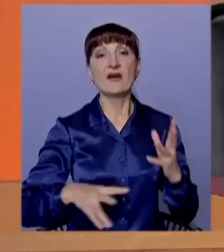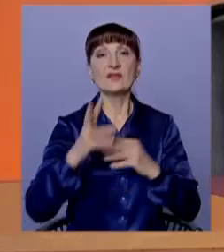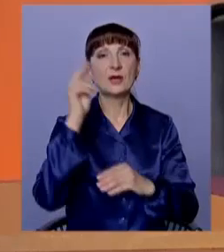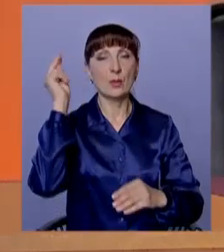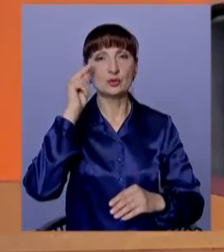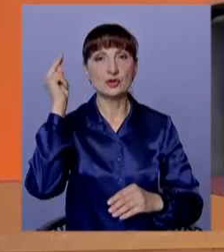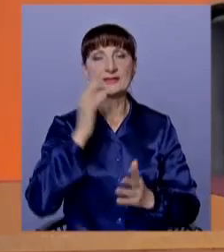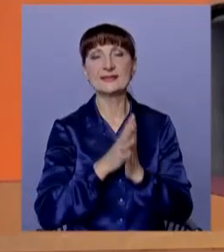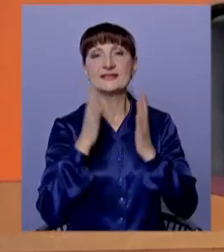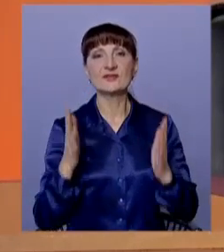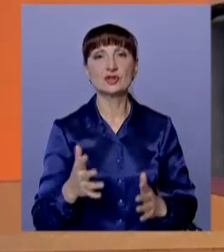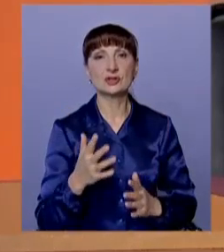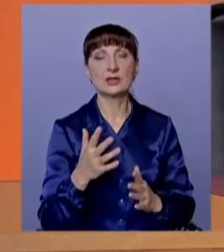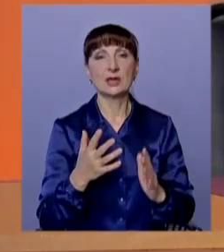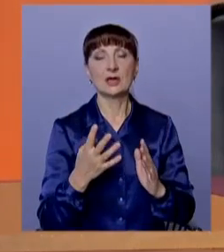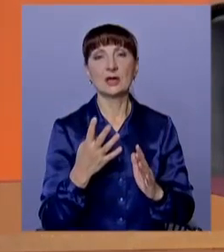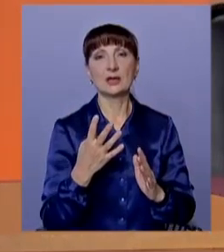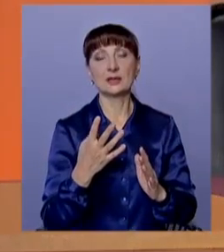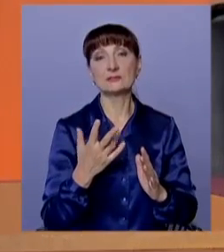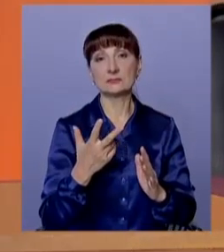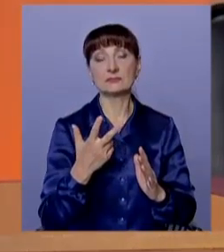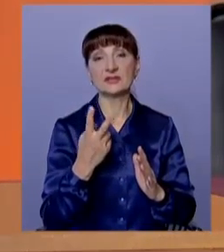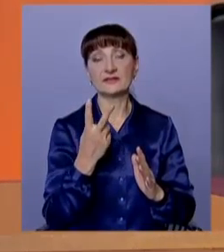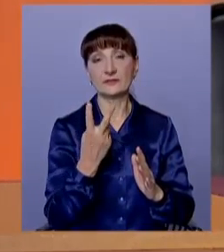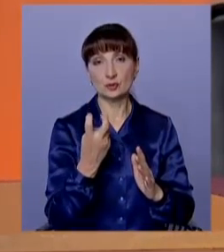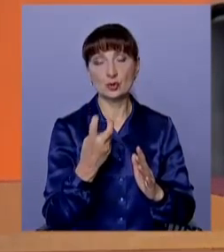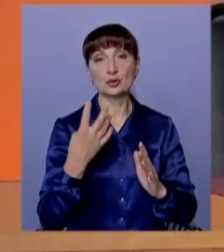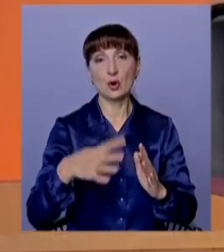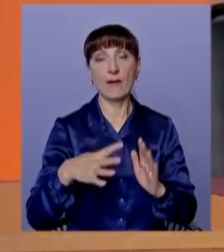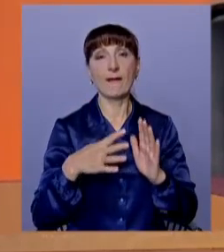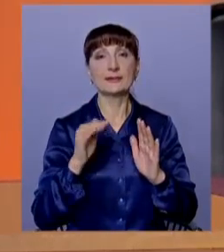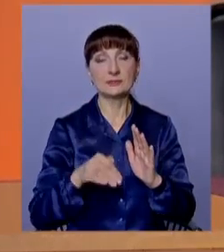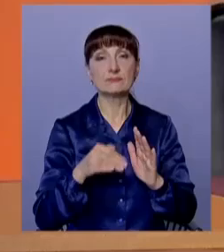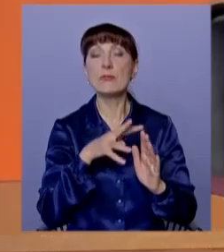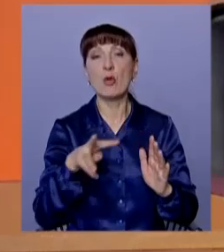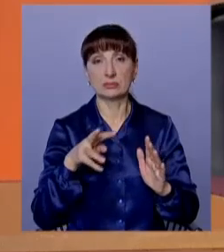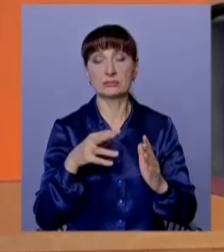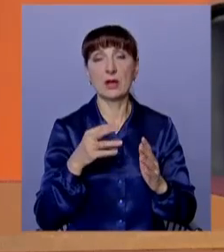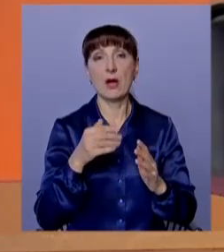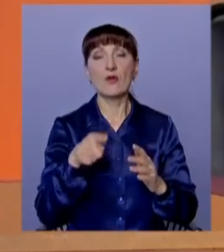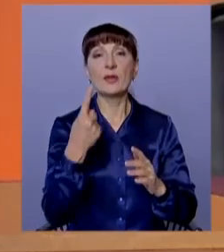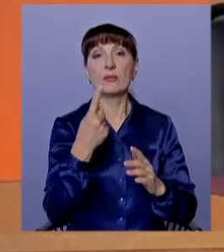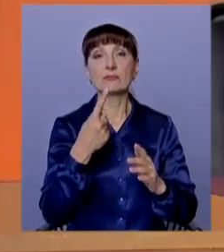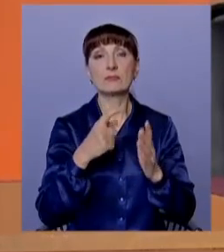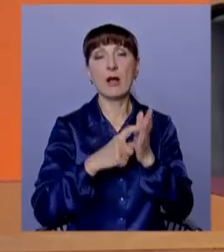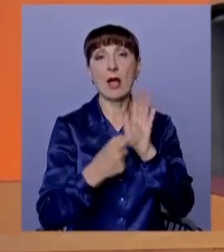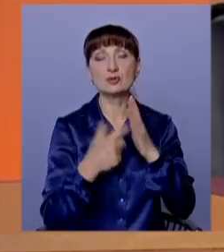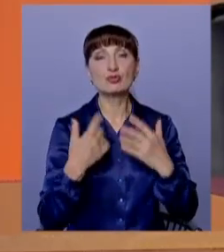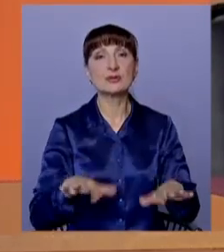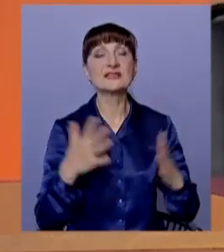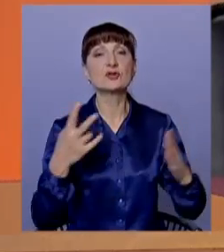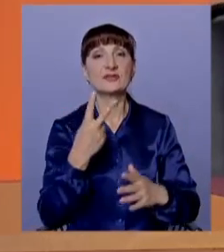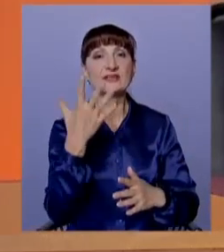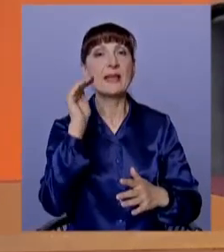обучается свыше 243 тысяч учащихся. Ожидаю, что в этом году в первый класс к нам придут свыше